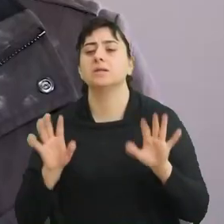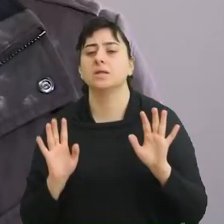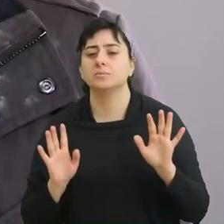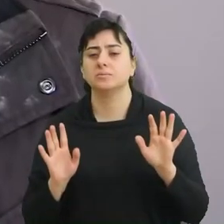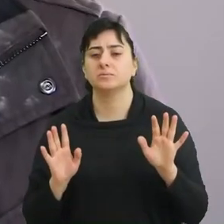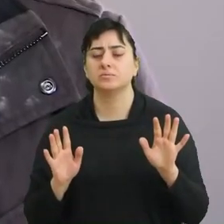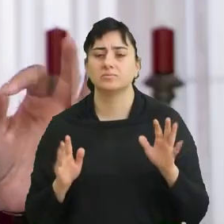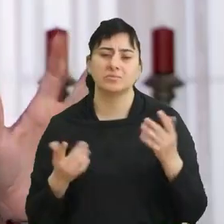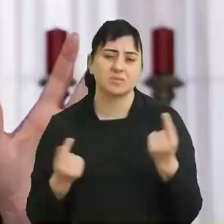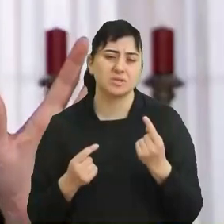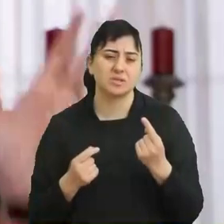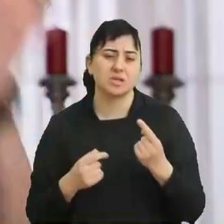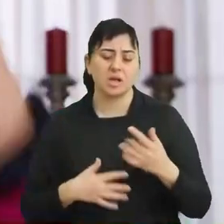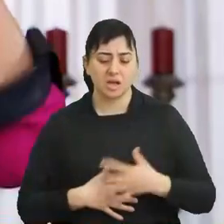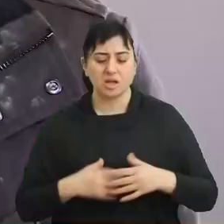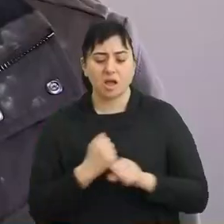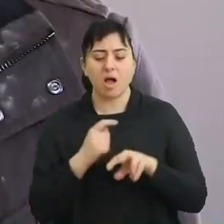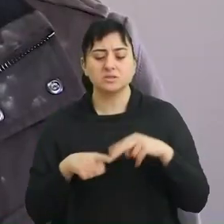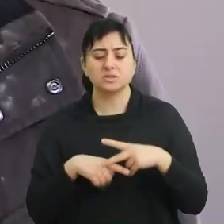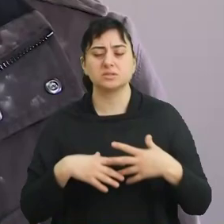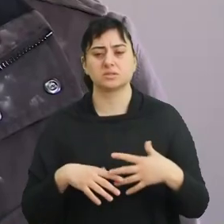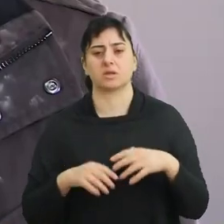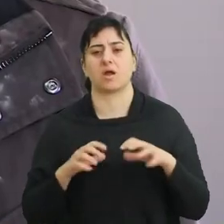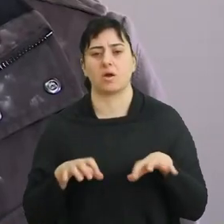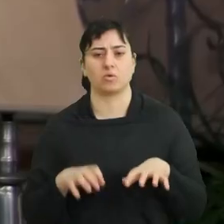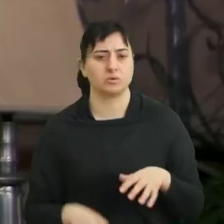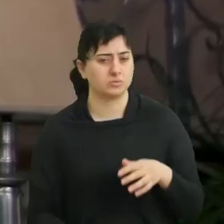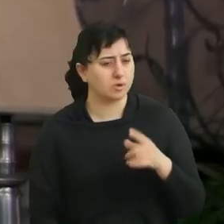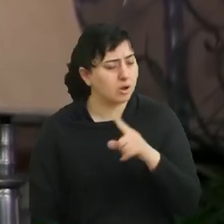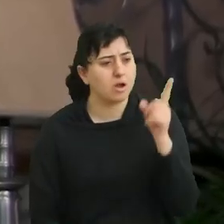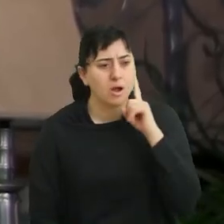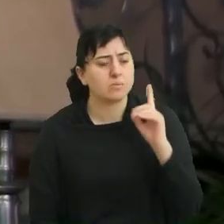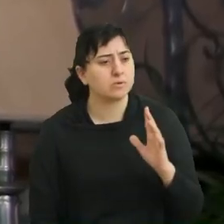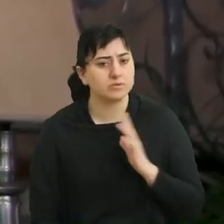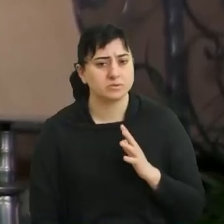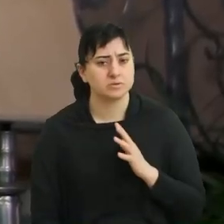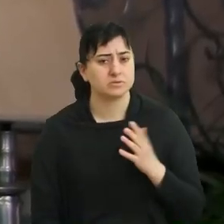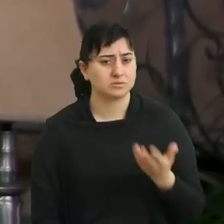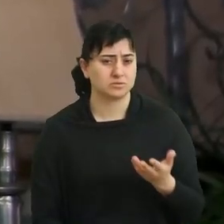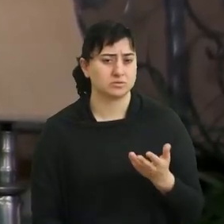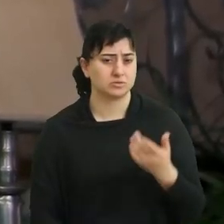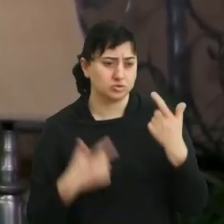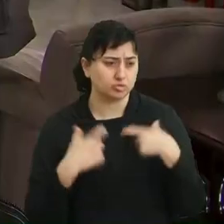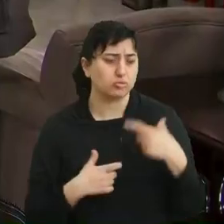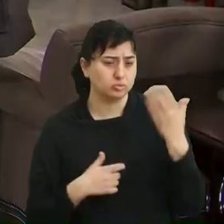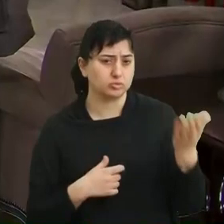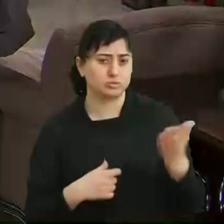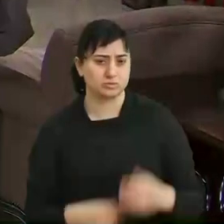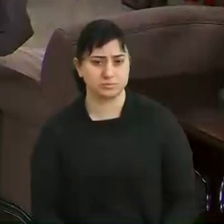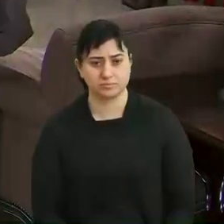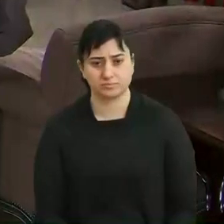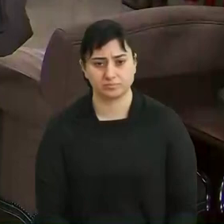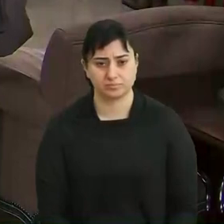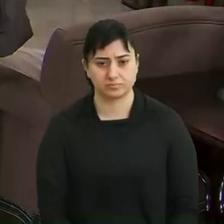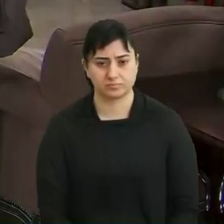Allah'tan. Basit bir gaz spazmıymış. Yani madem haberiniz oldu, zaten sorumlusu da burada. Konsolun